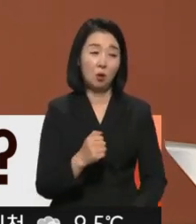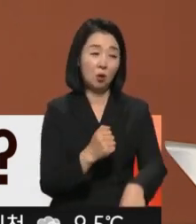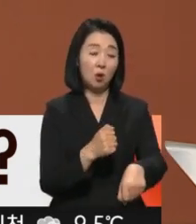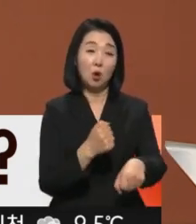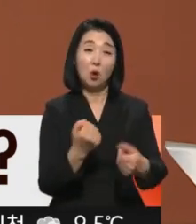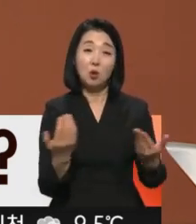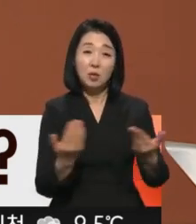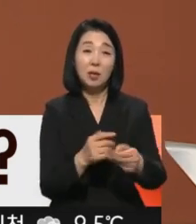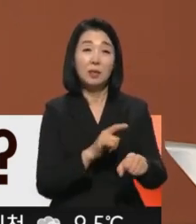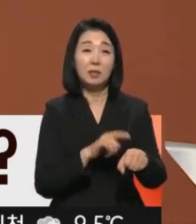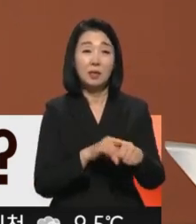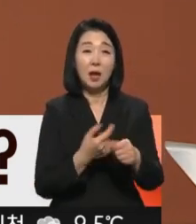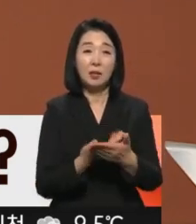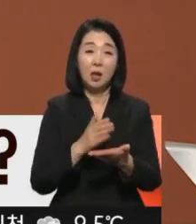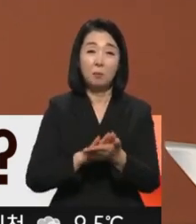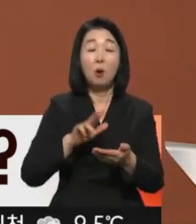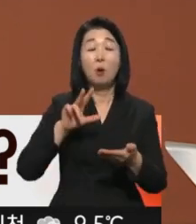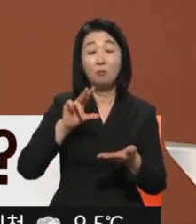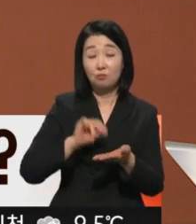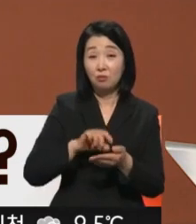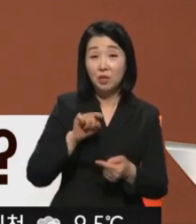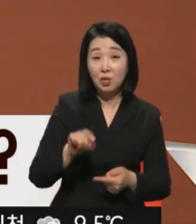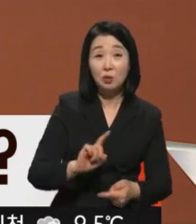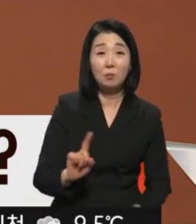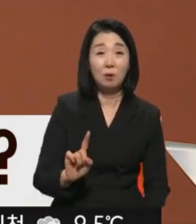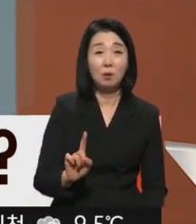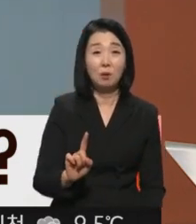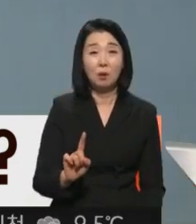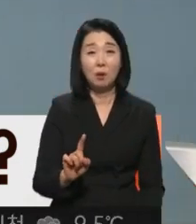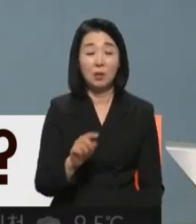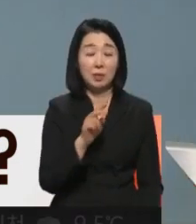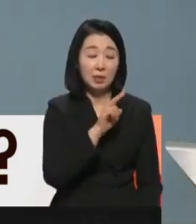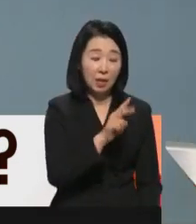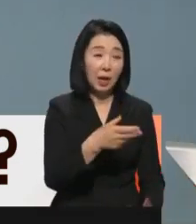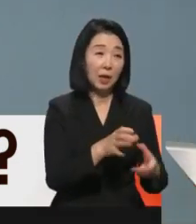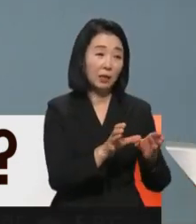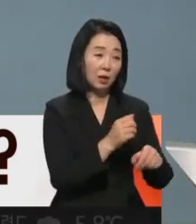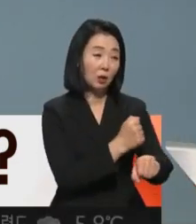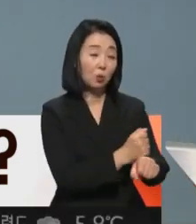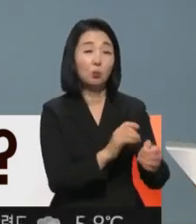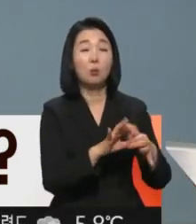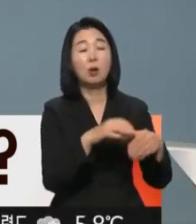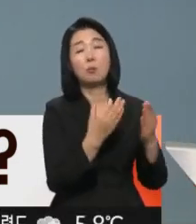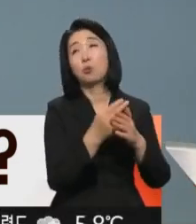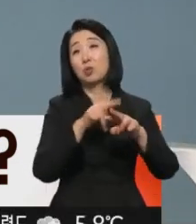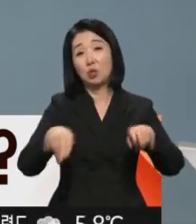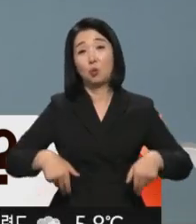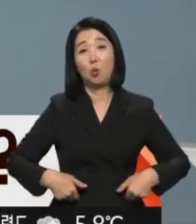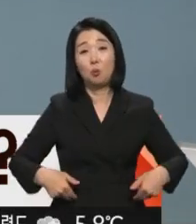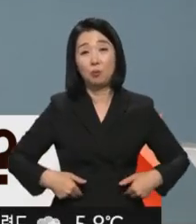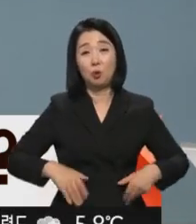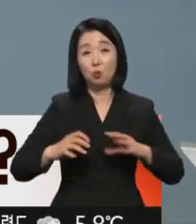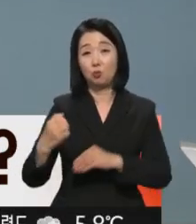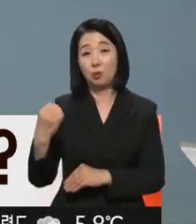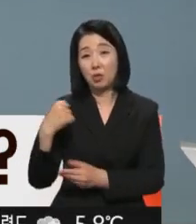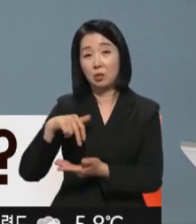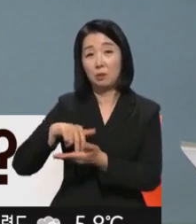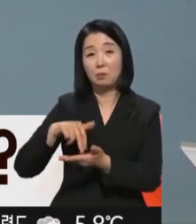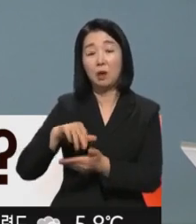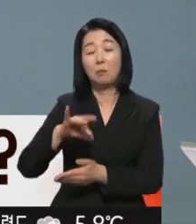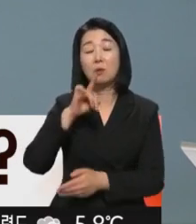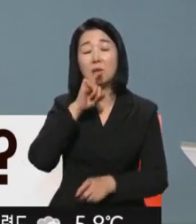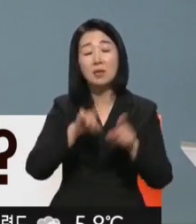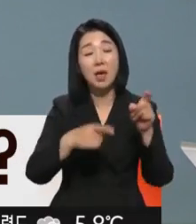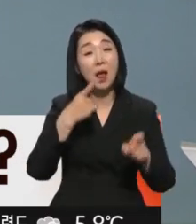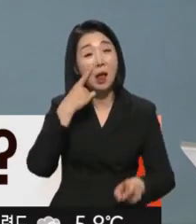저희가 전했습니다만 정치권의 뜨거운 감자가 된 상황이죠. 야당과 노동계는 전면 철회를 요구하고 있고 국민의힘에서는 먼저